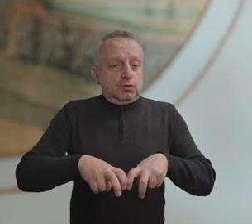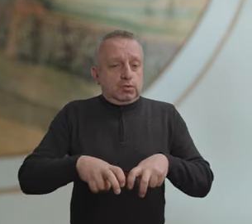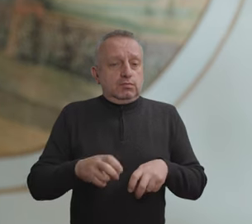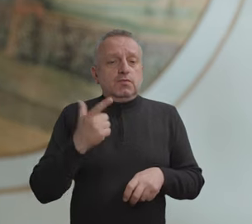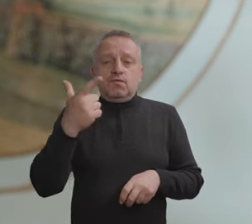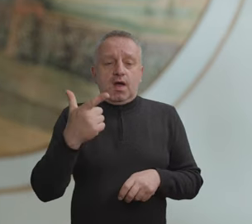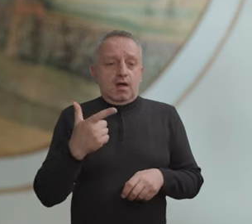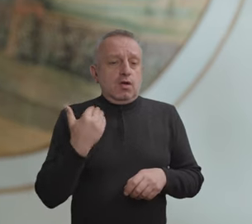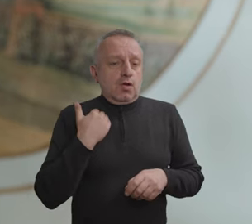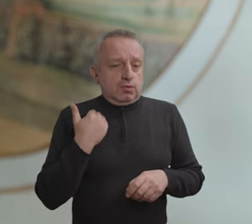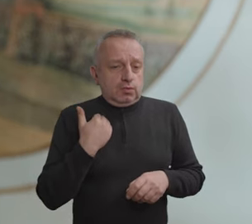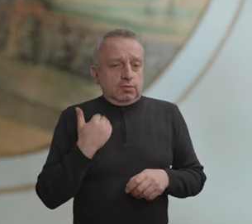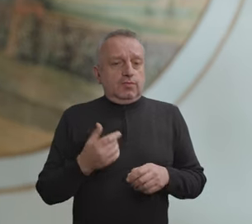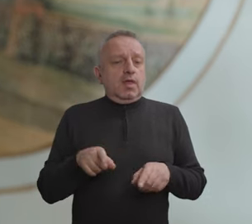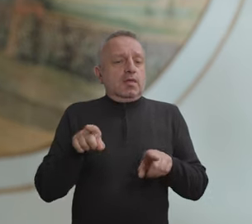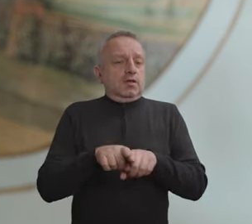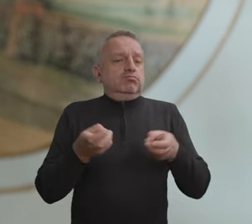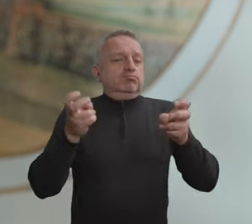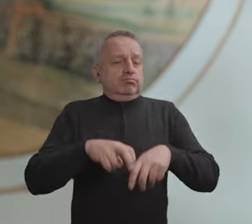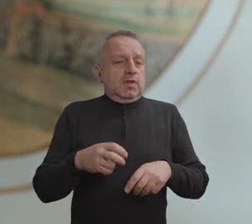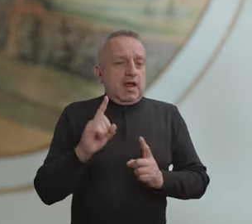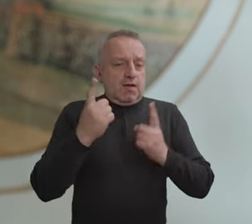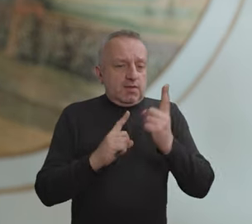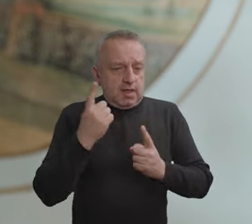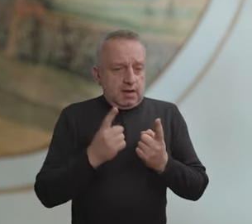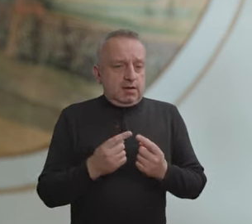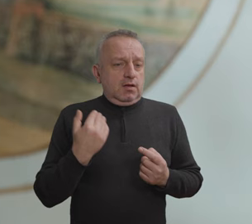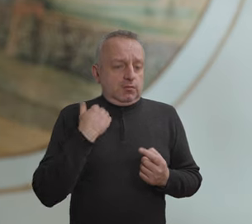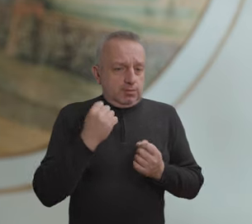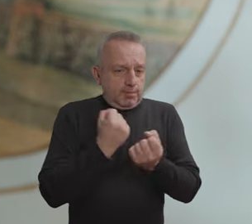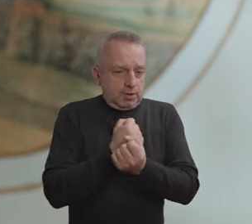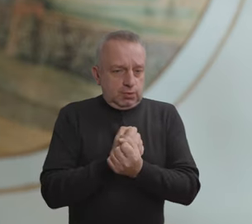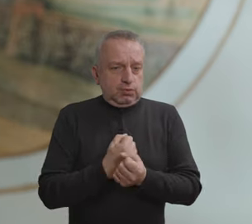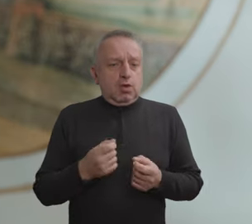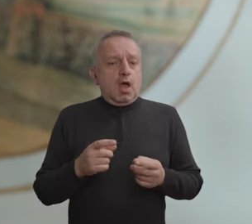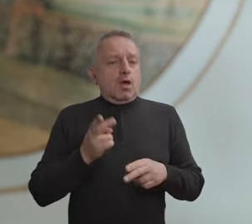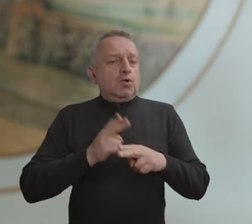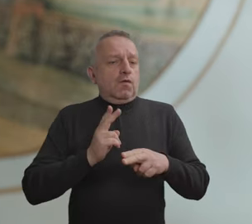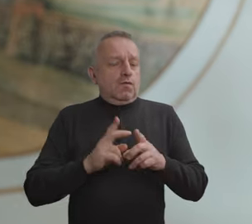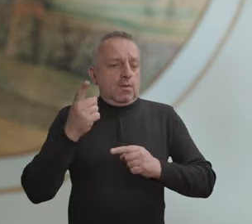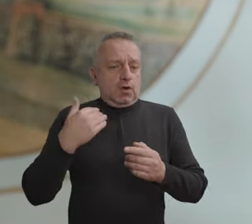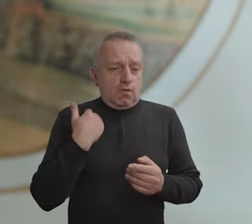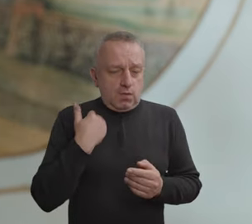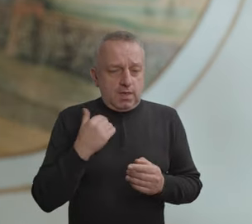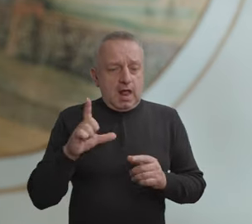oczywiście Przeworsk. W Lwowie przejął upadającą fabrykę Perkun, fabrykę